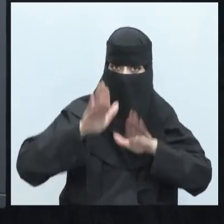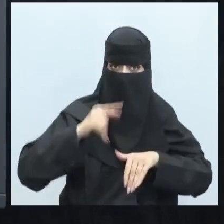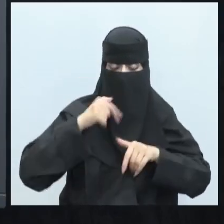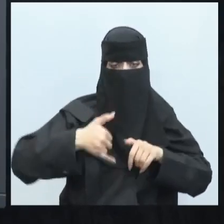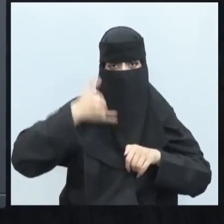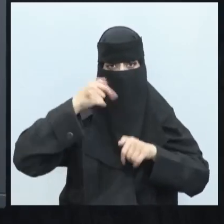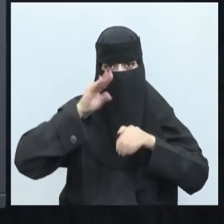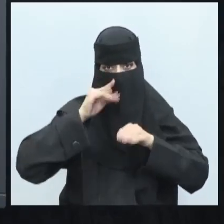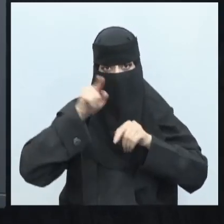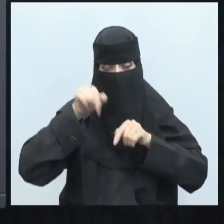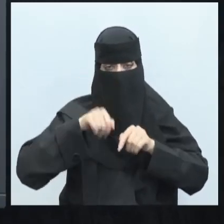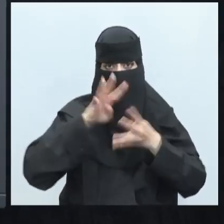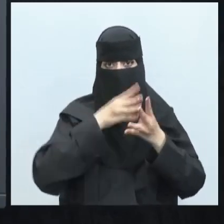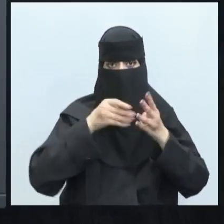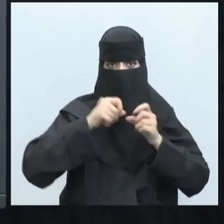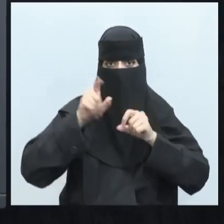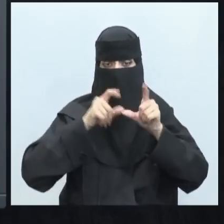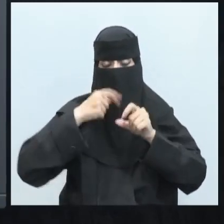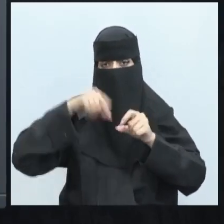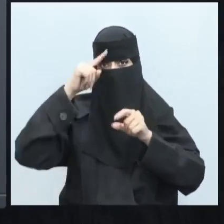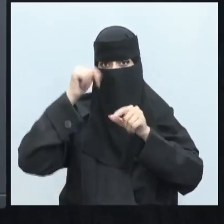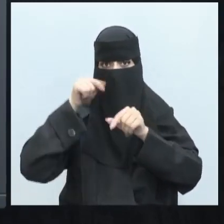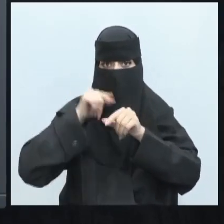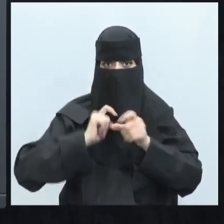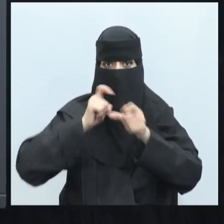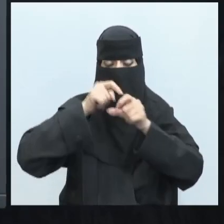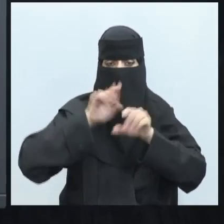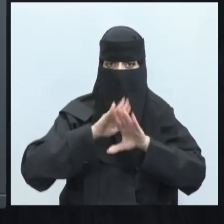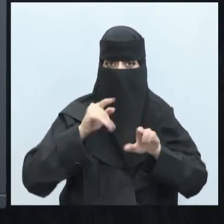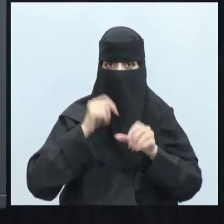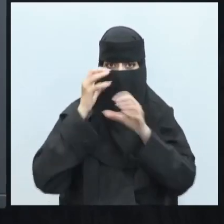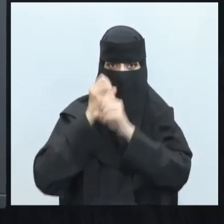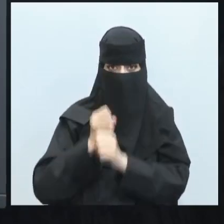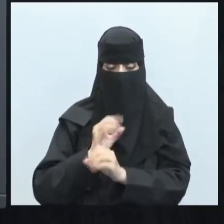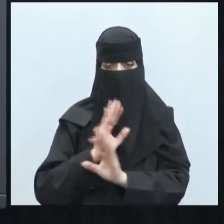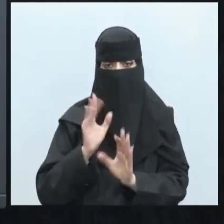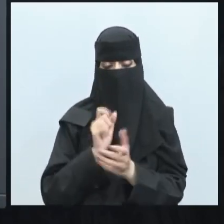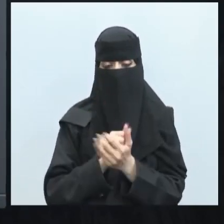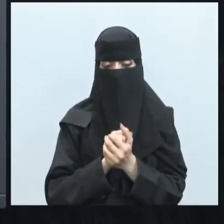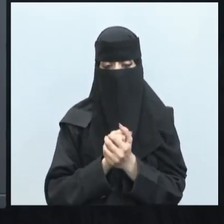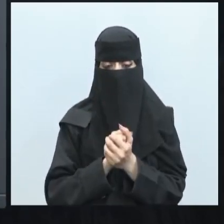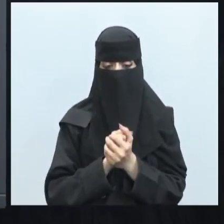الاتصال بهذه الشبكه الافتراضيه حتى يتم او يكون الوصول بشكل